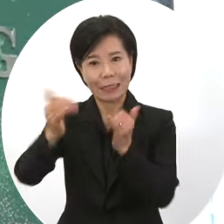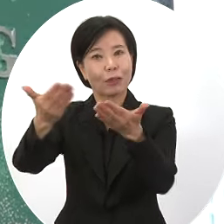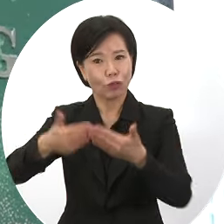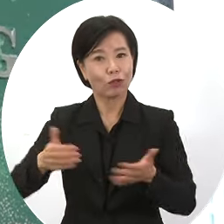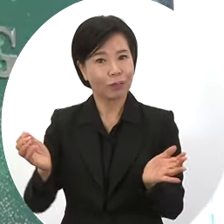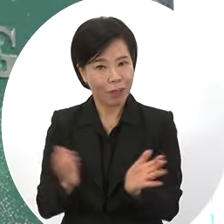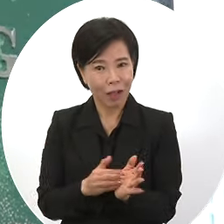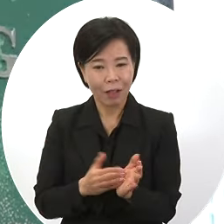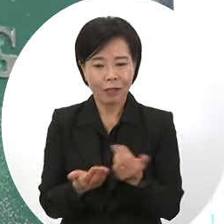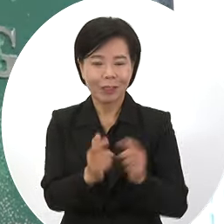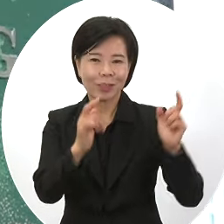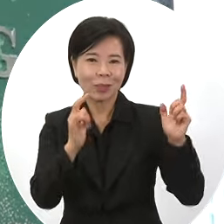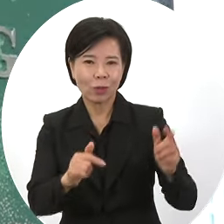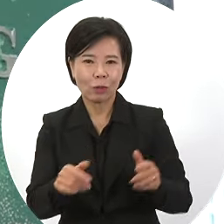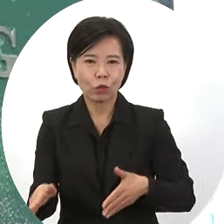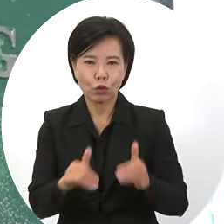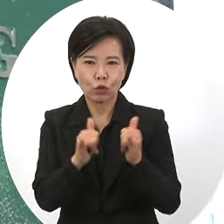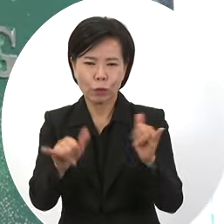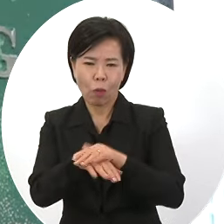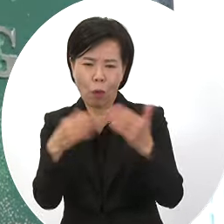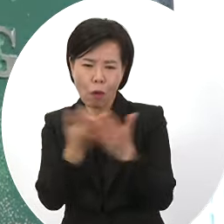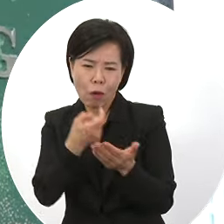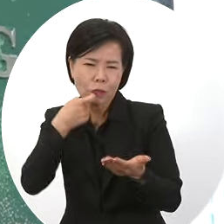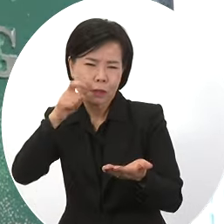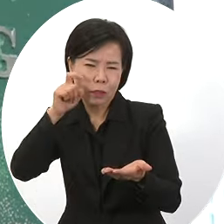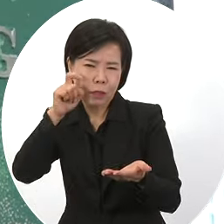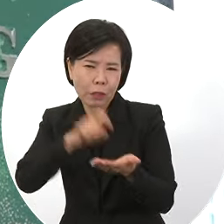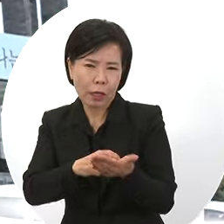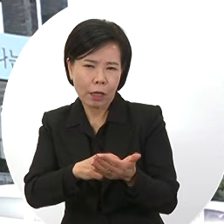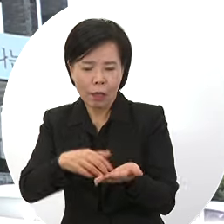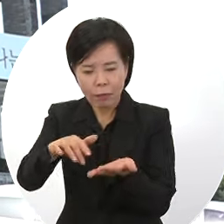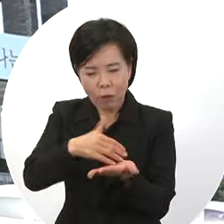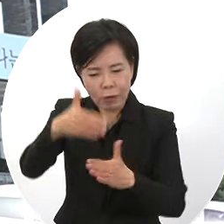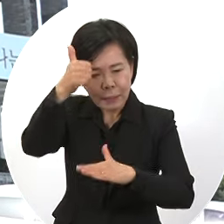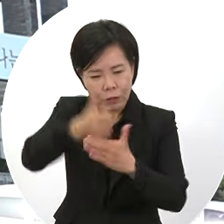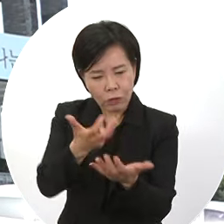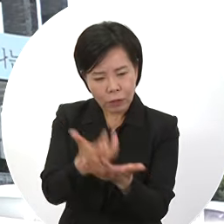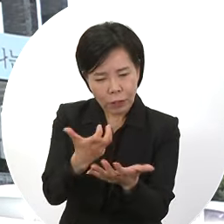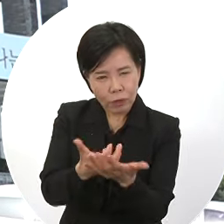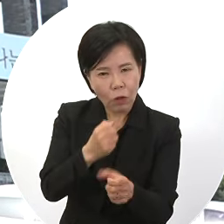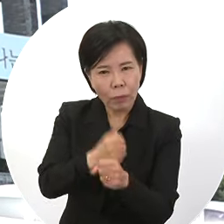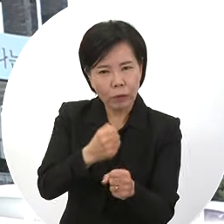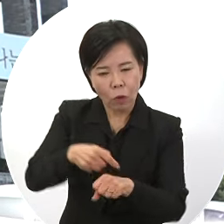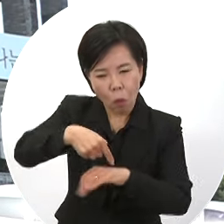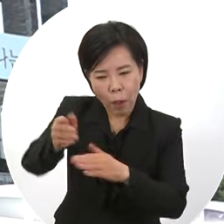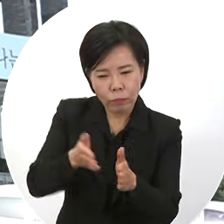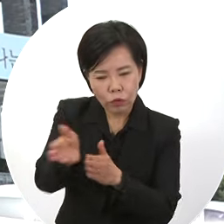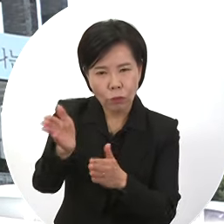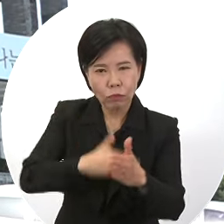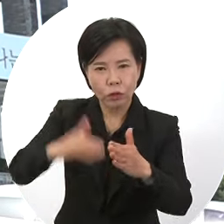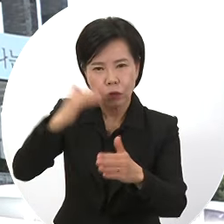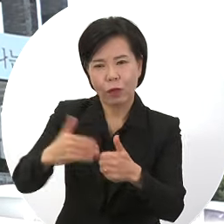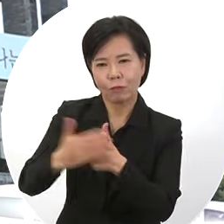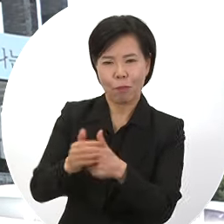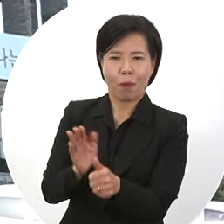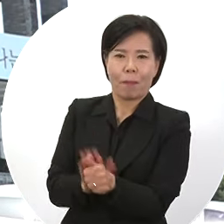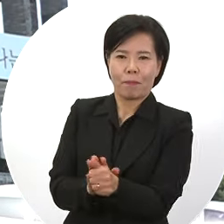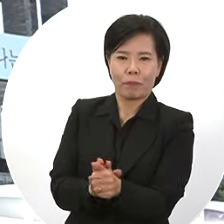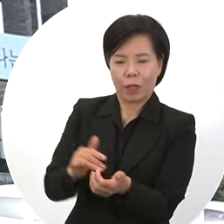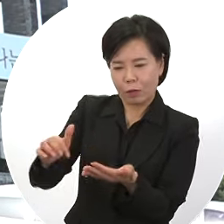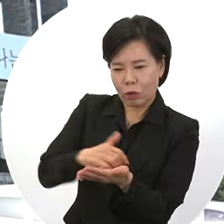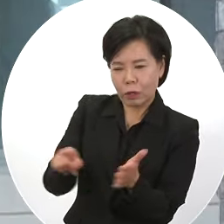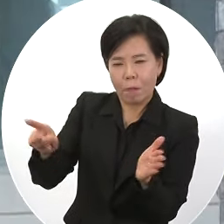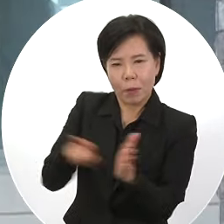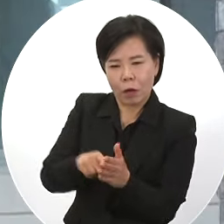상인데요. 제주도는 주민 접근성을 높인 결산서 작성과 외부 전문기관 협업,